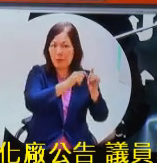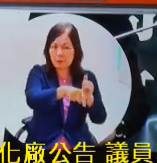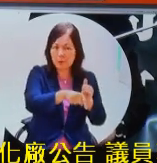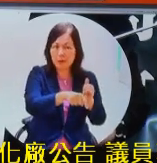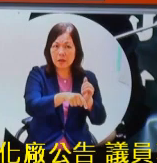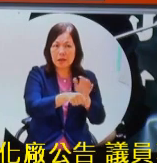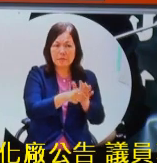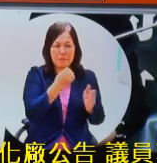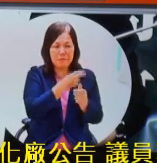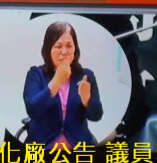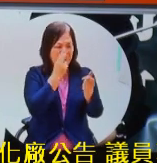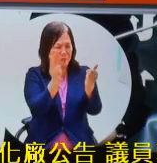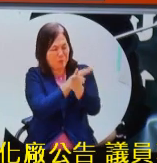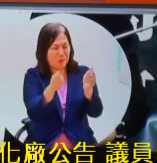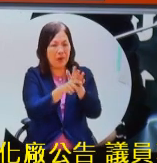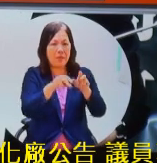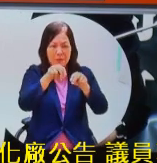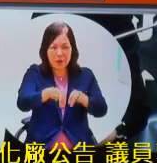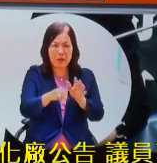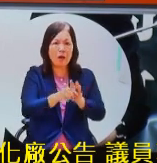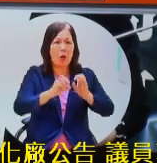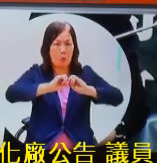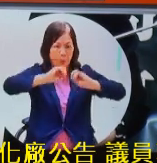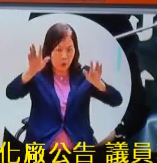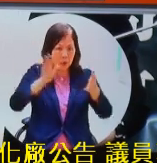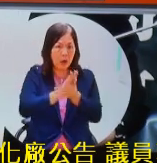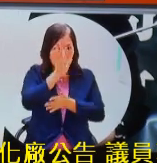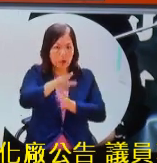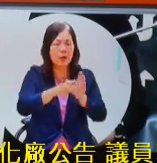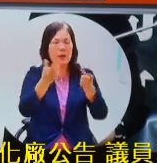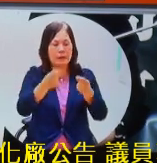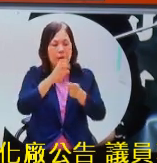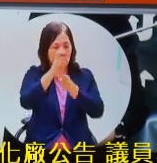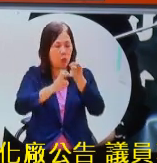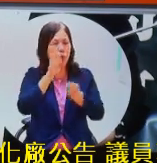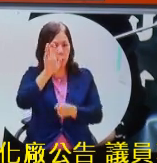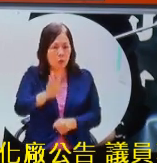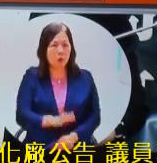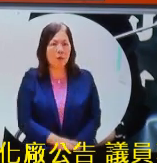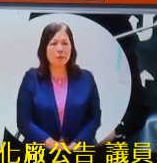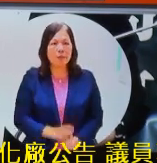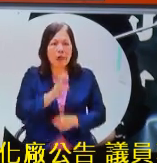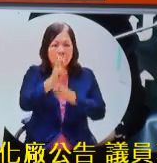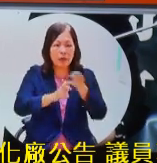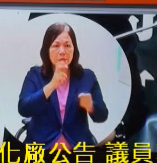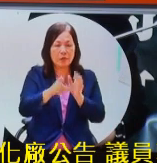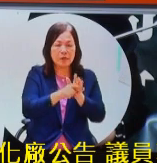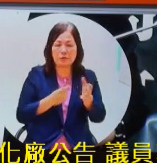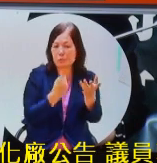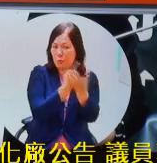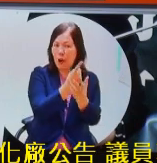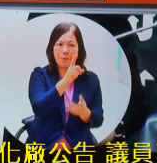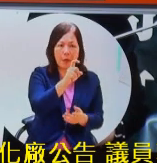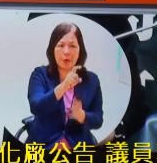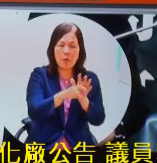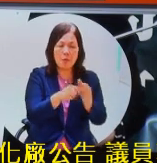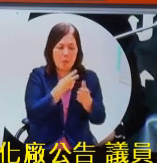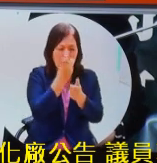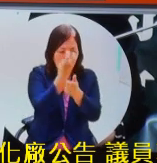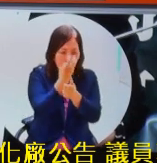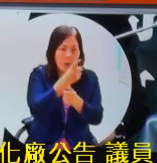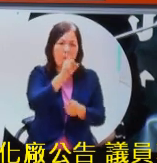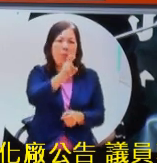的，这个叫人家，你是公告的，又搁是20年，20年前咱有法多财富，咱顾袂了，只